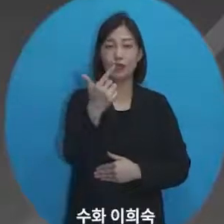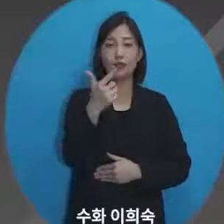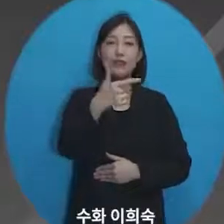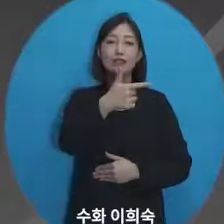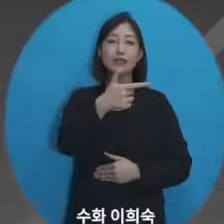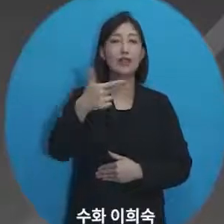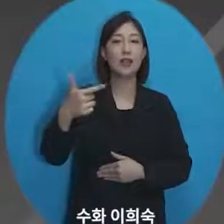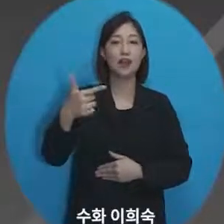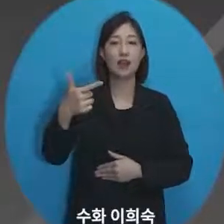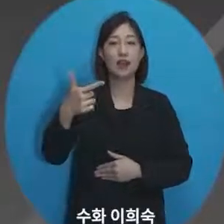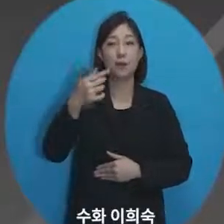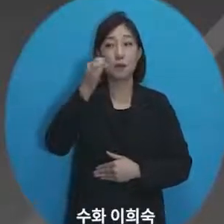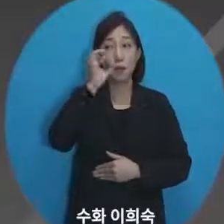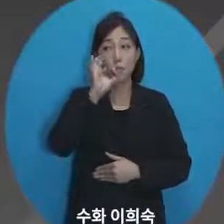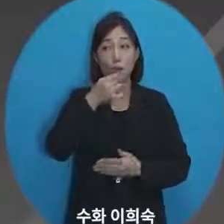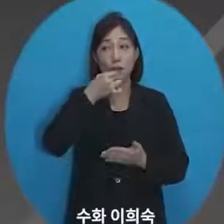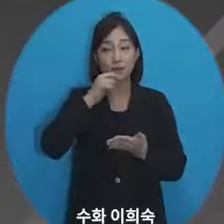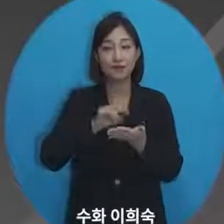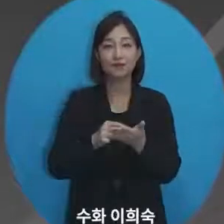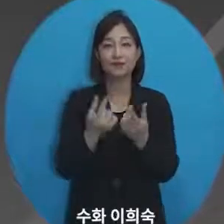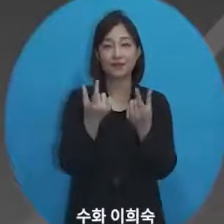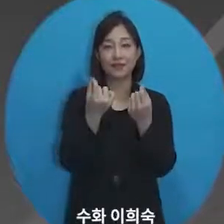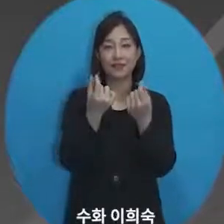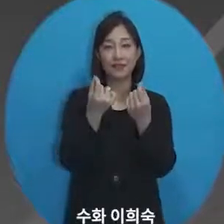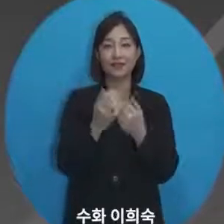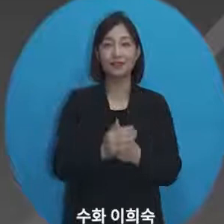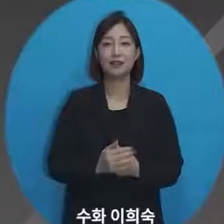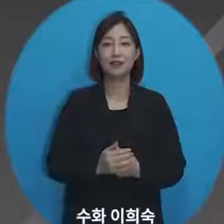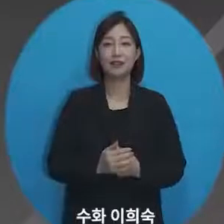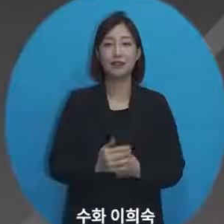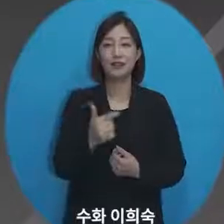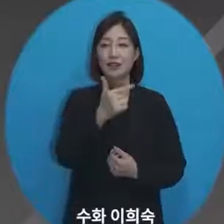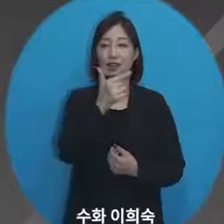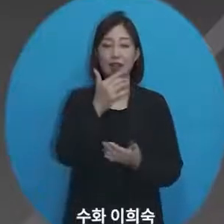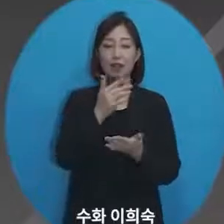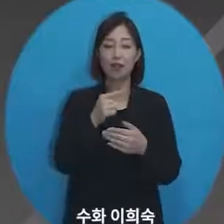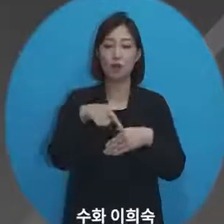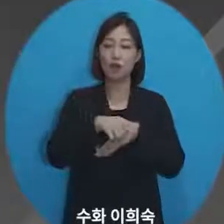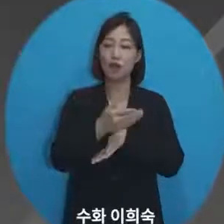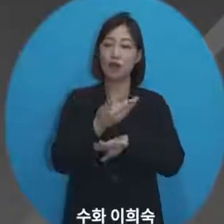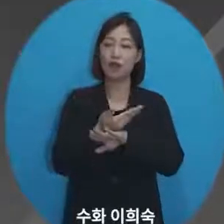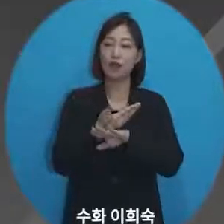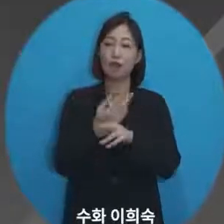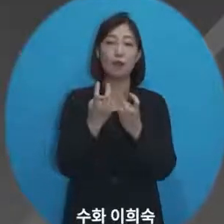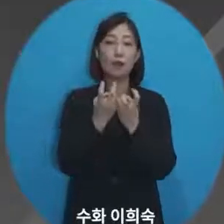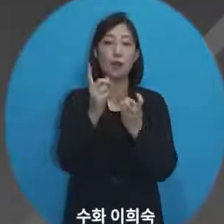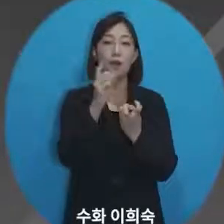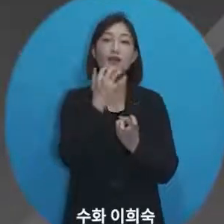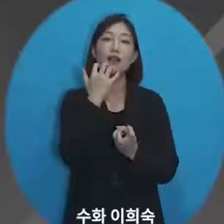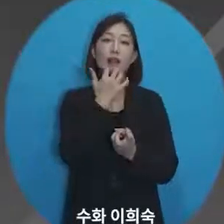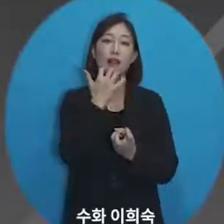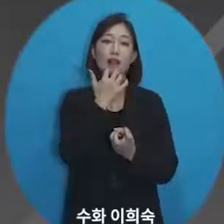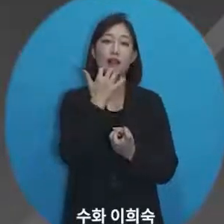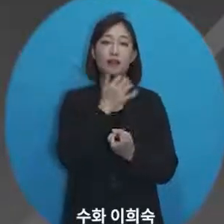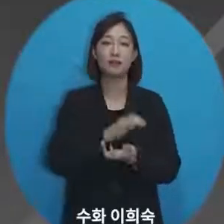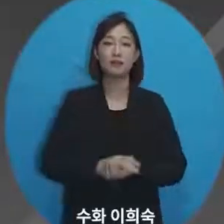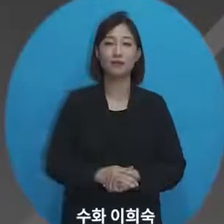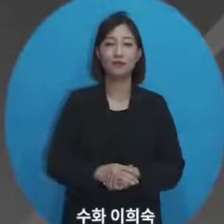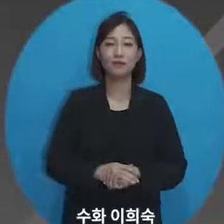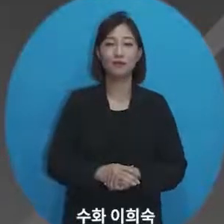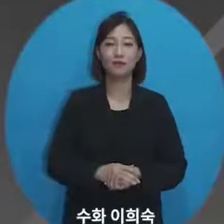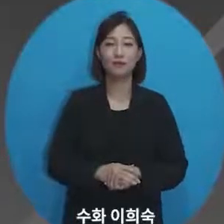활용해서 시인성을 확보를 하게 되는 거죠. 색깔뿐만 아니고 이렇게 조명을 같이 활용할 수가